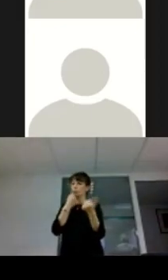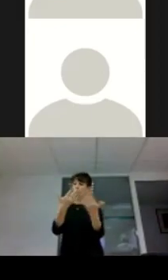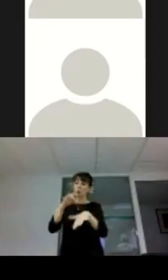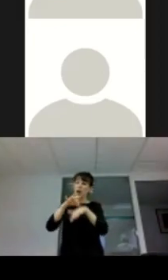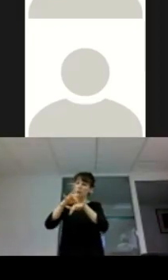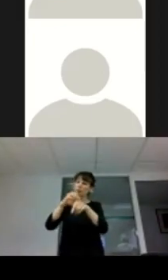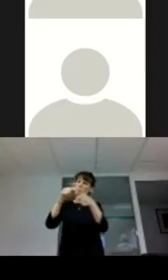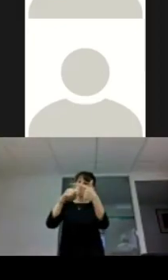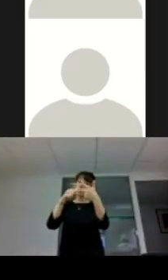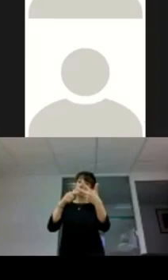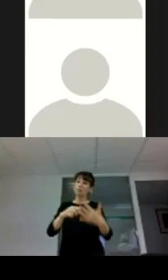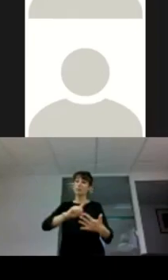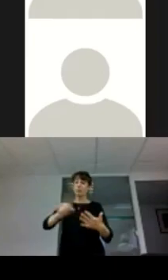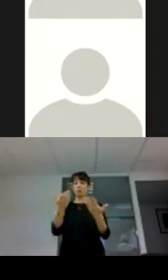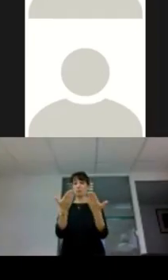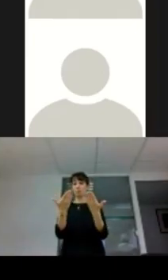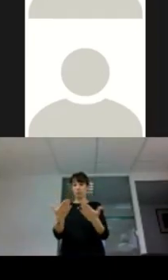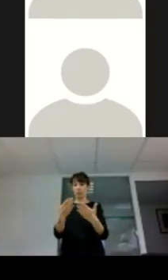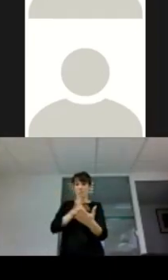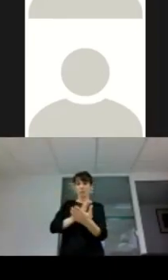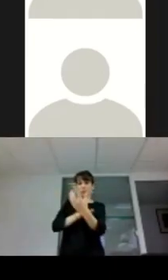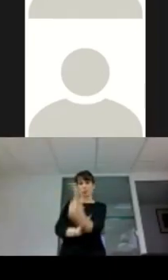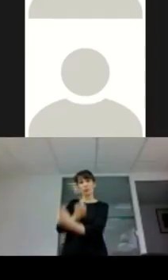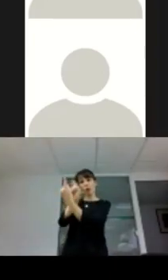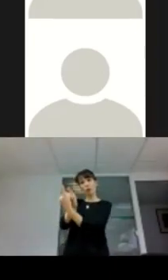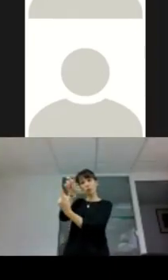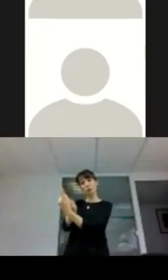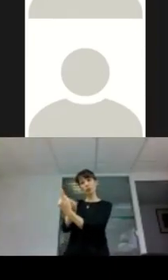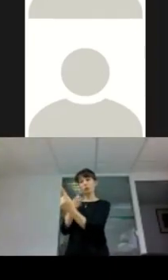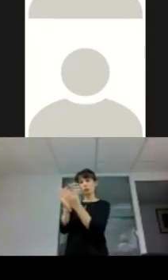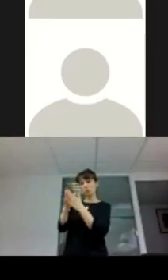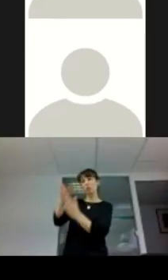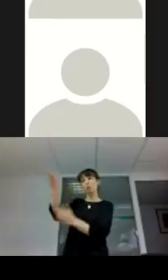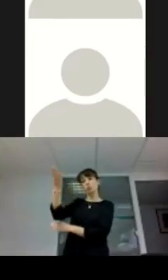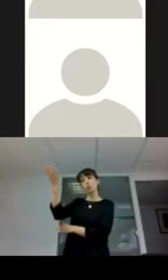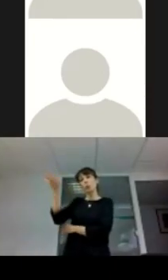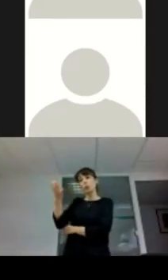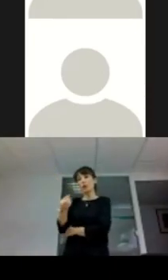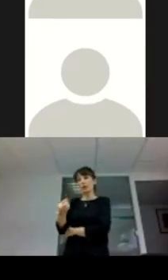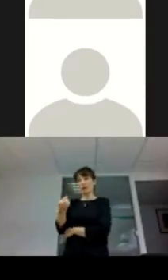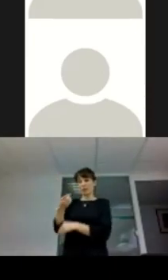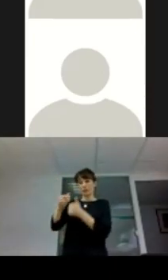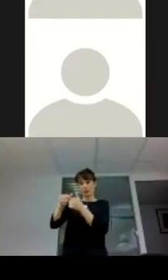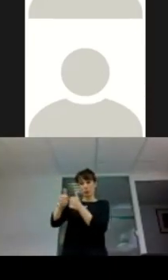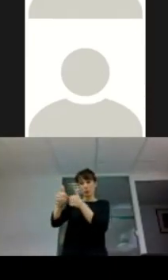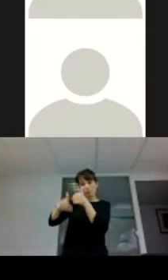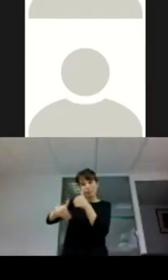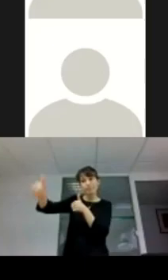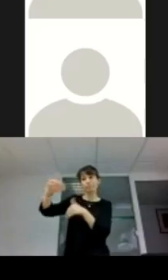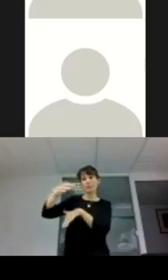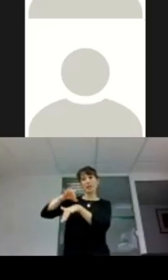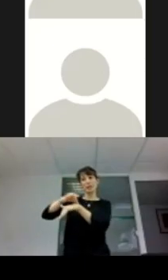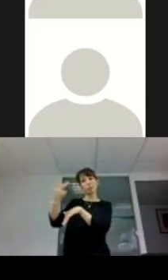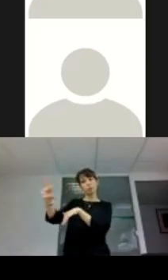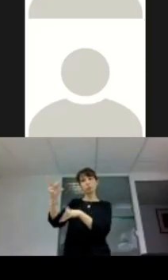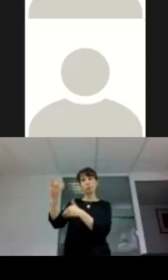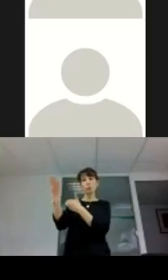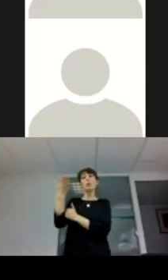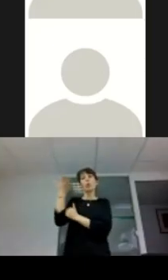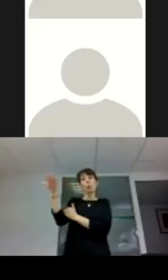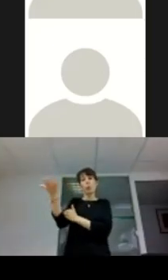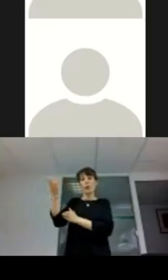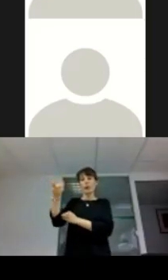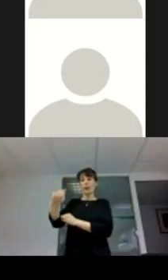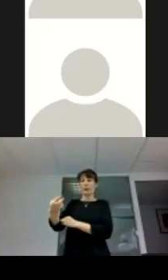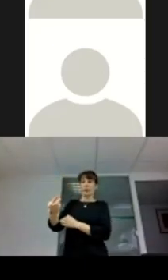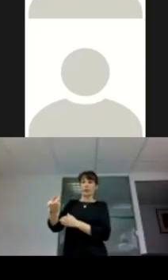catalogue de suivi, mais on essaie de voir avec lui quels sont ses besoins et quels sont ses